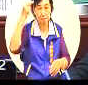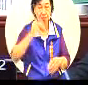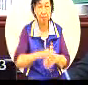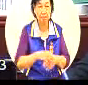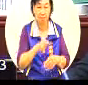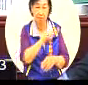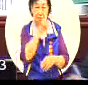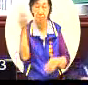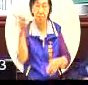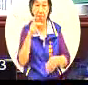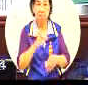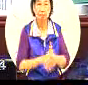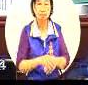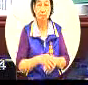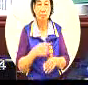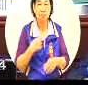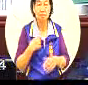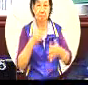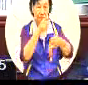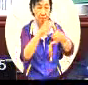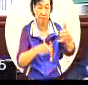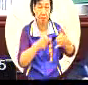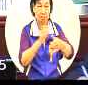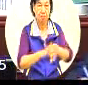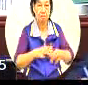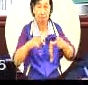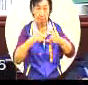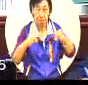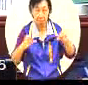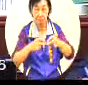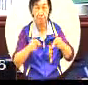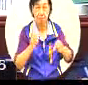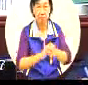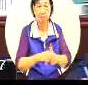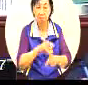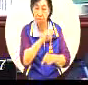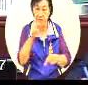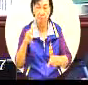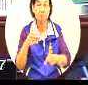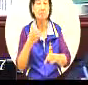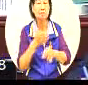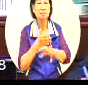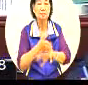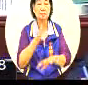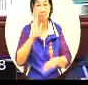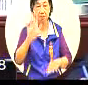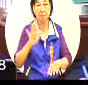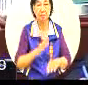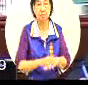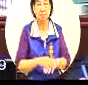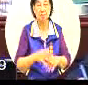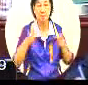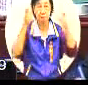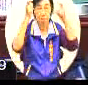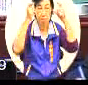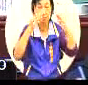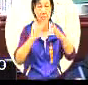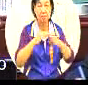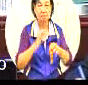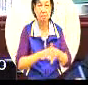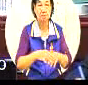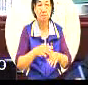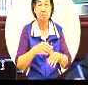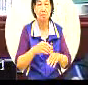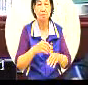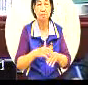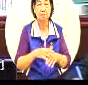我个人也在日本这个部分也是有看到，所以我们高雄市，我们愿意跟我们的